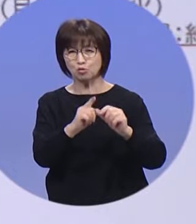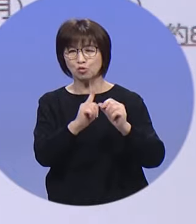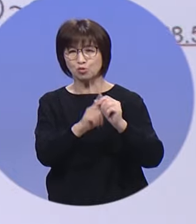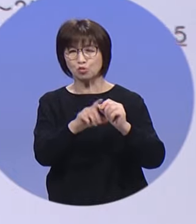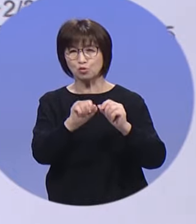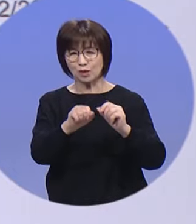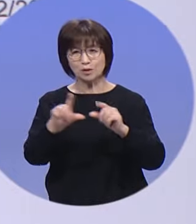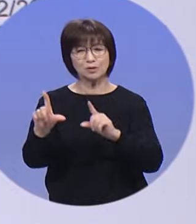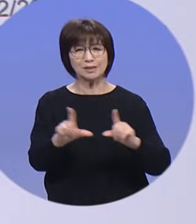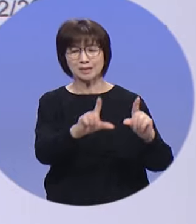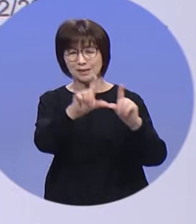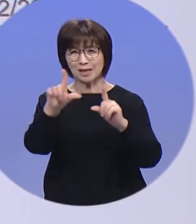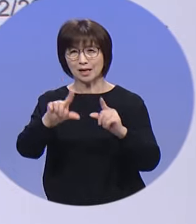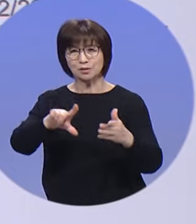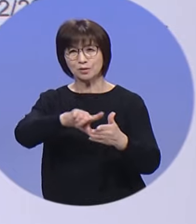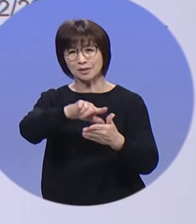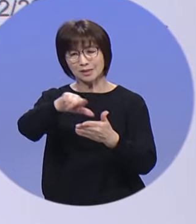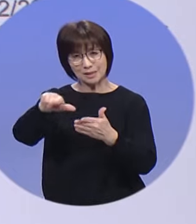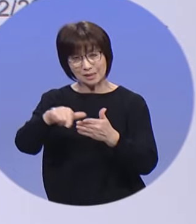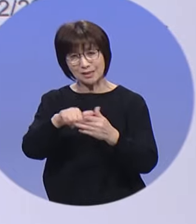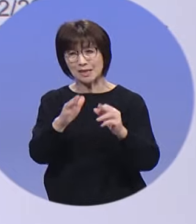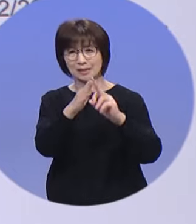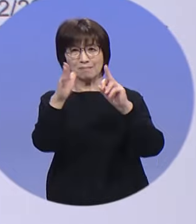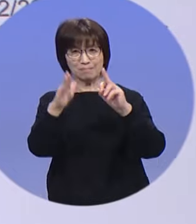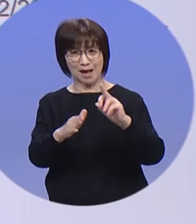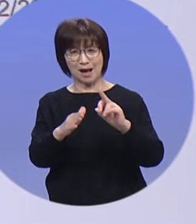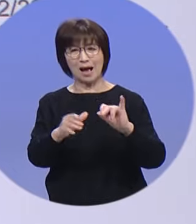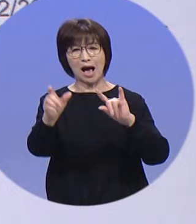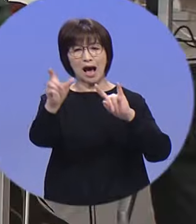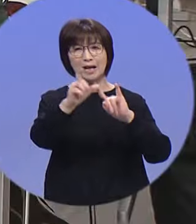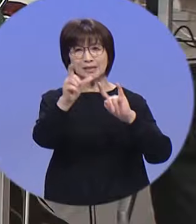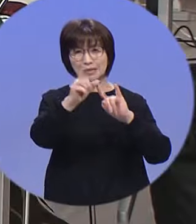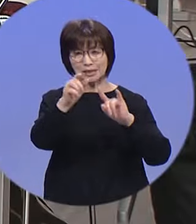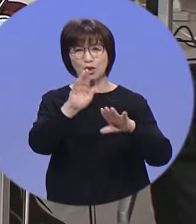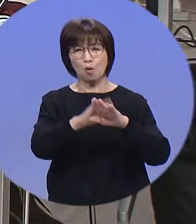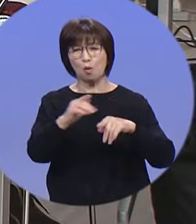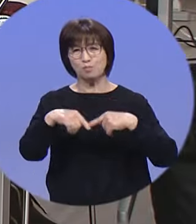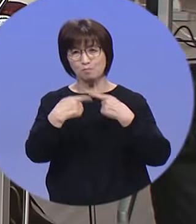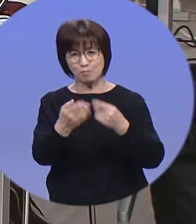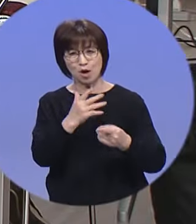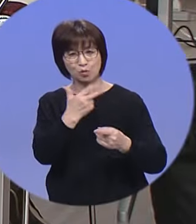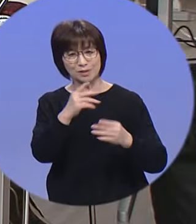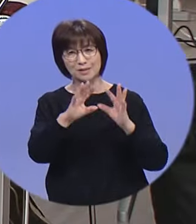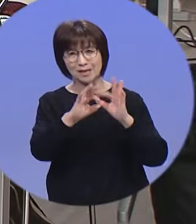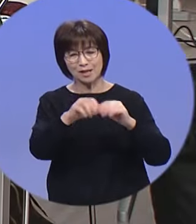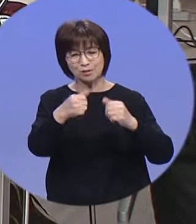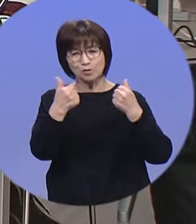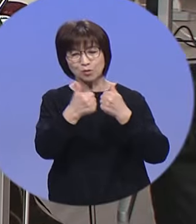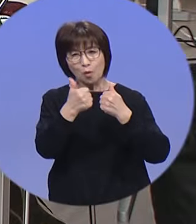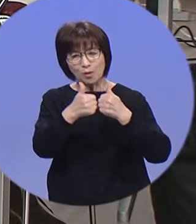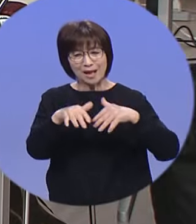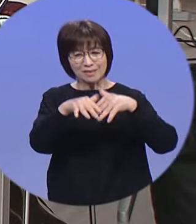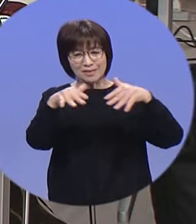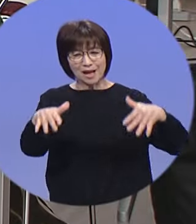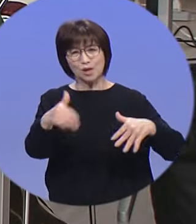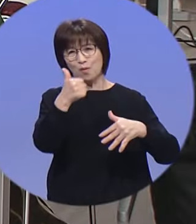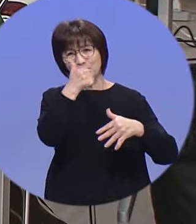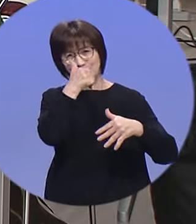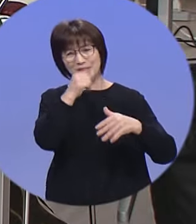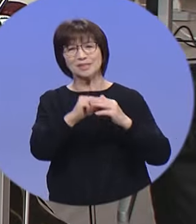域生活支援センターに ICT ツールを導入するなど、福祉に関する相談対応を充実します